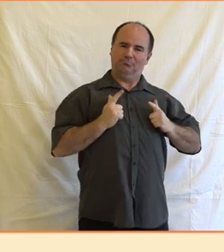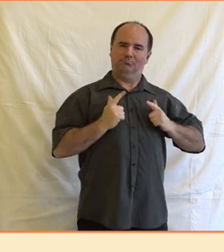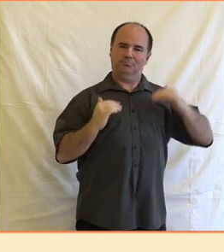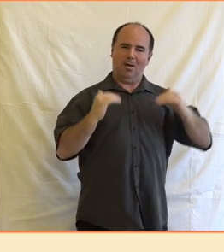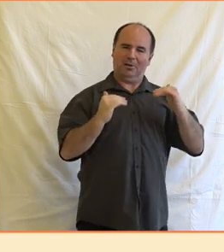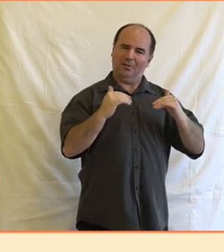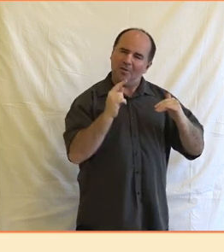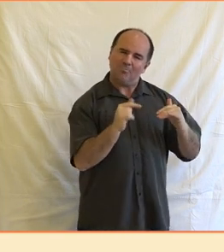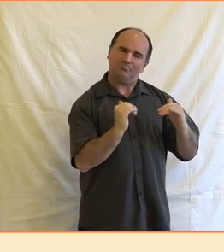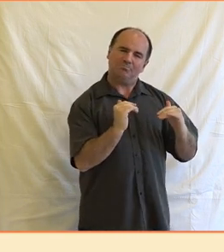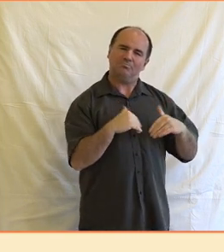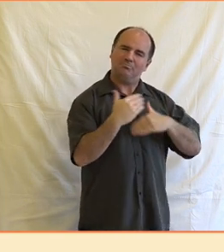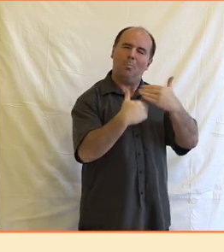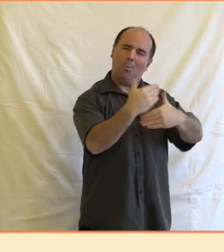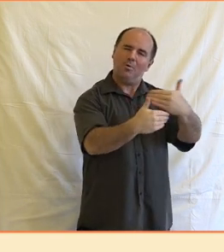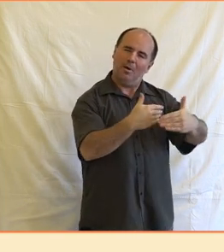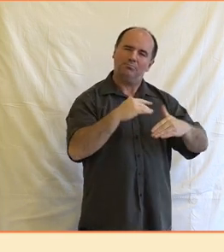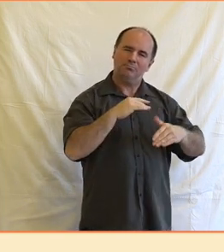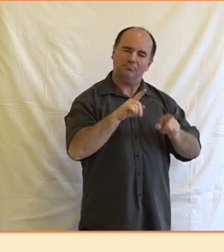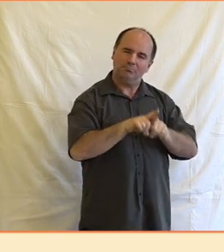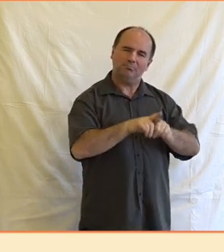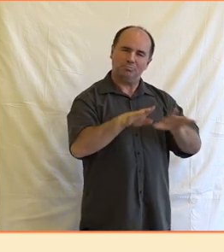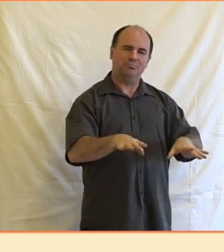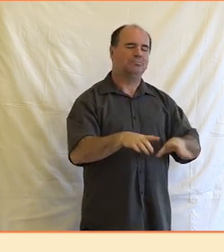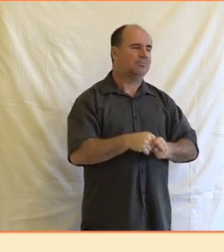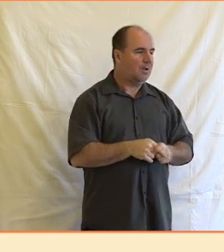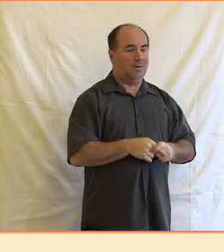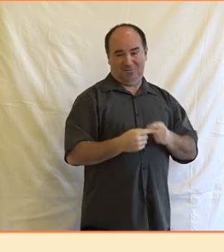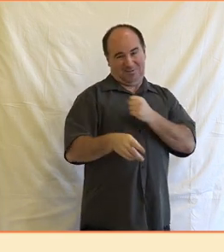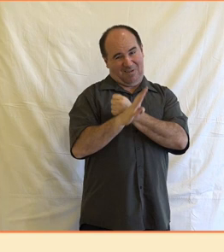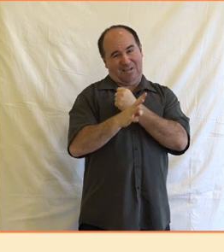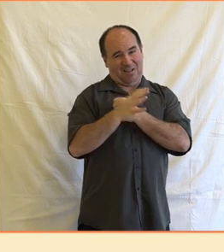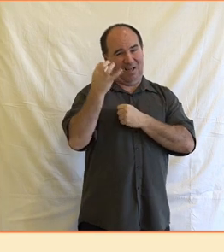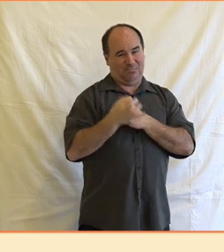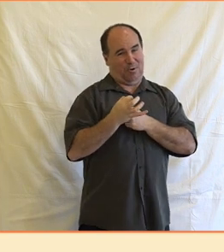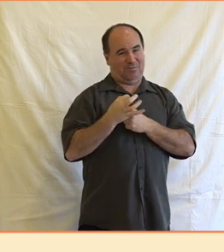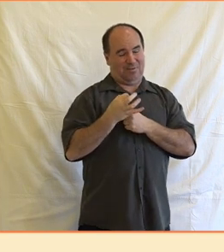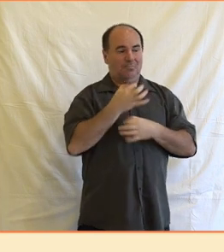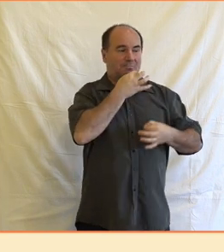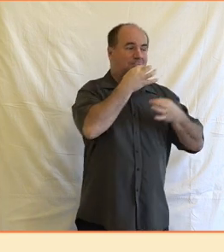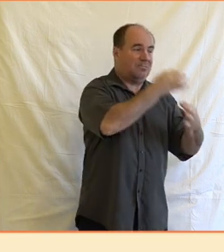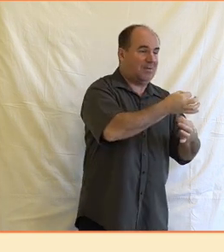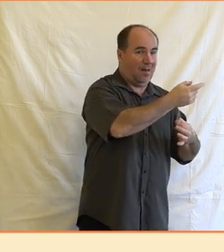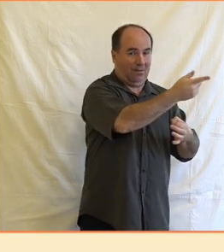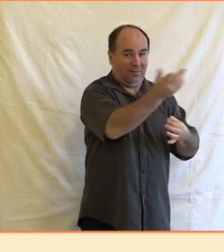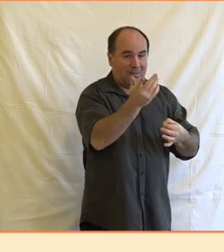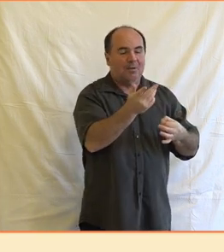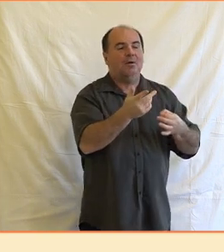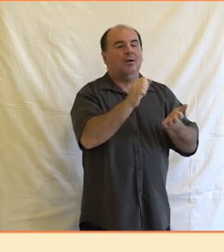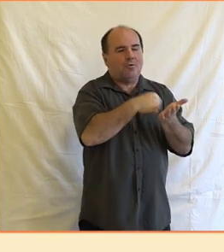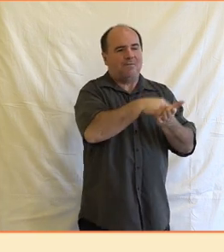výzkumu vyjádřilo pouze 19% dotázaných, tedy pětina respondentů si myslí, že se v